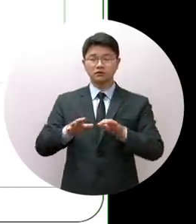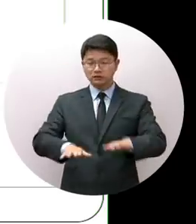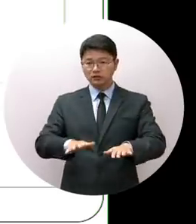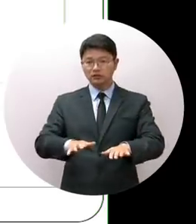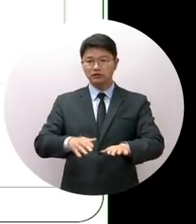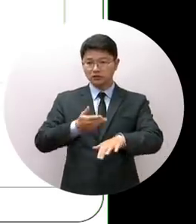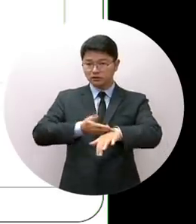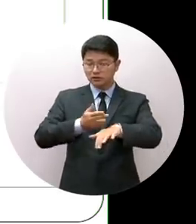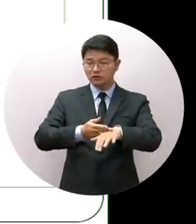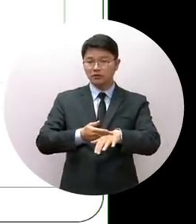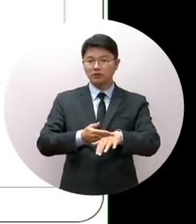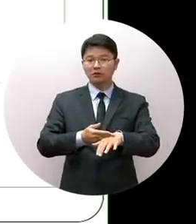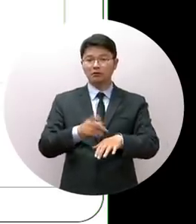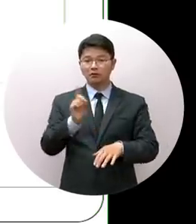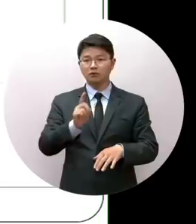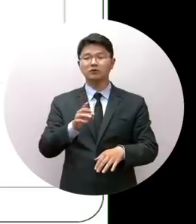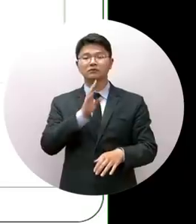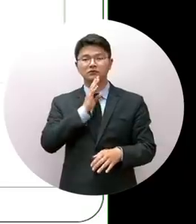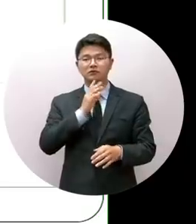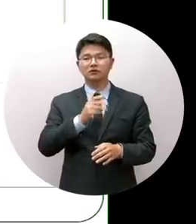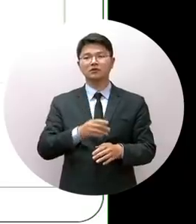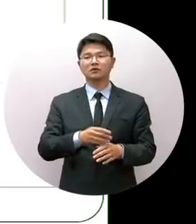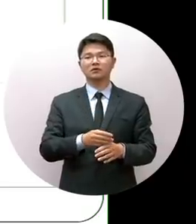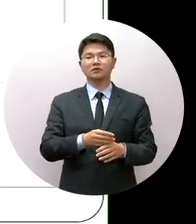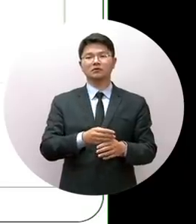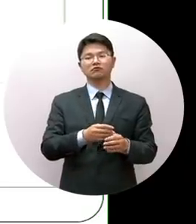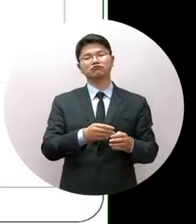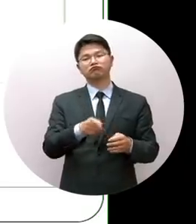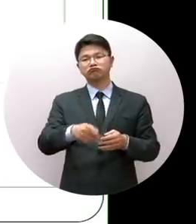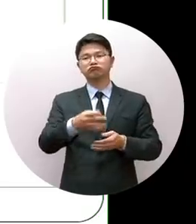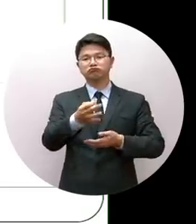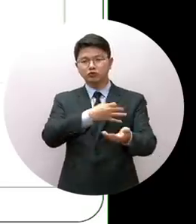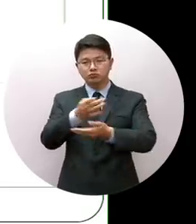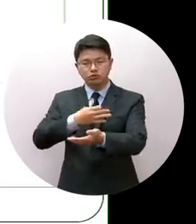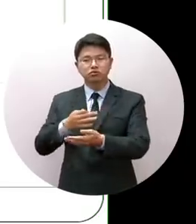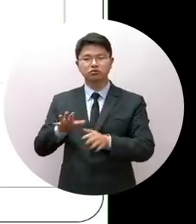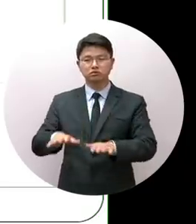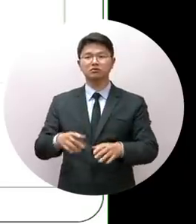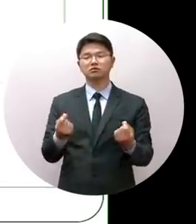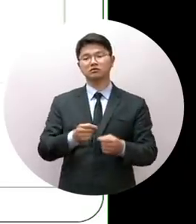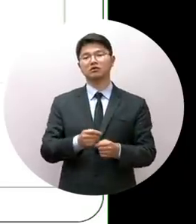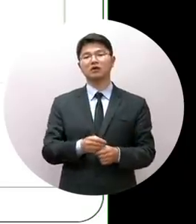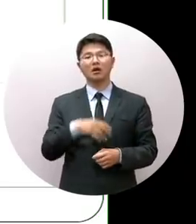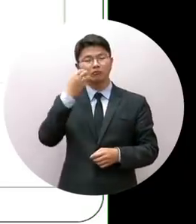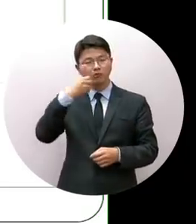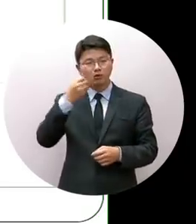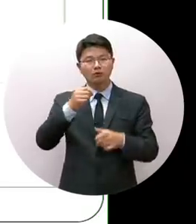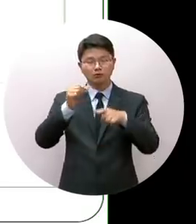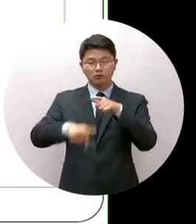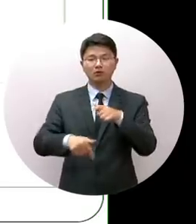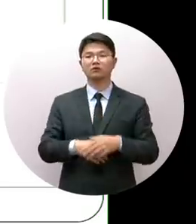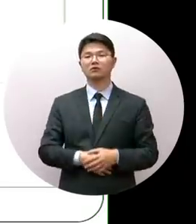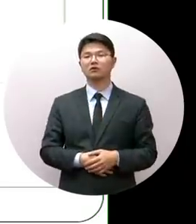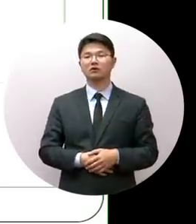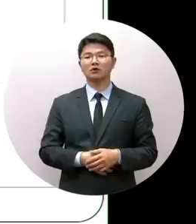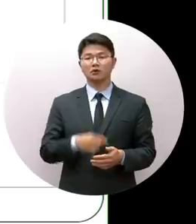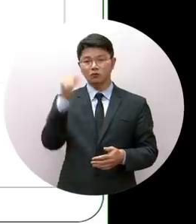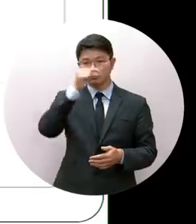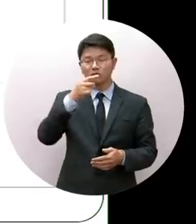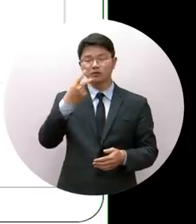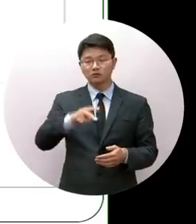以商业化量产了。我们不要说 Apple、Google， 我们说 BMW， 它已经可以跟